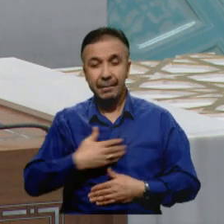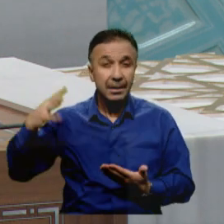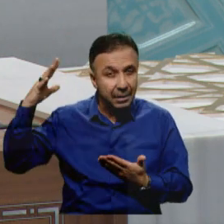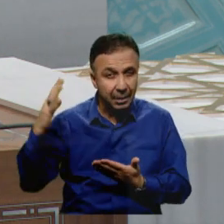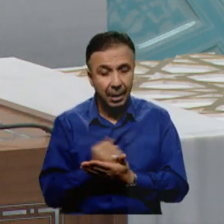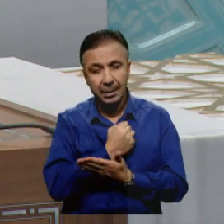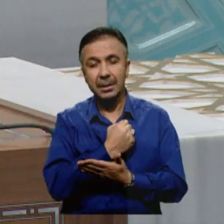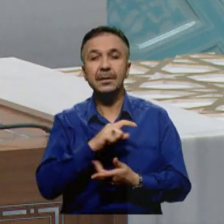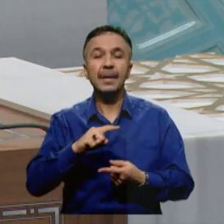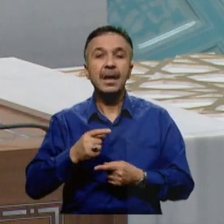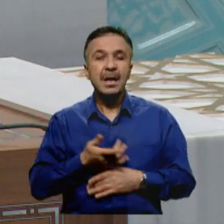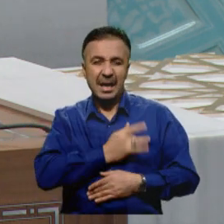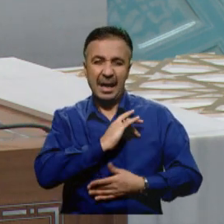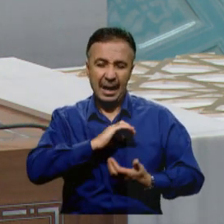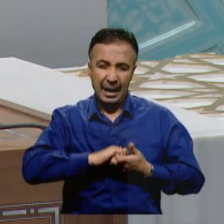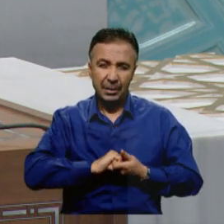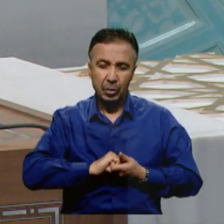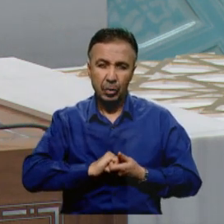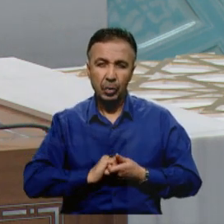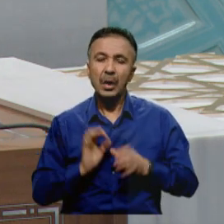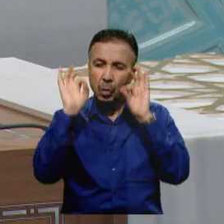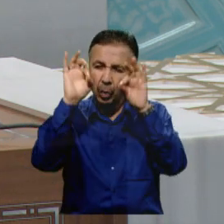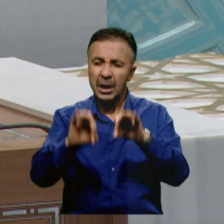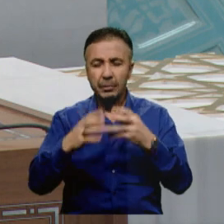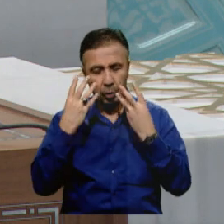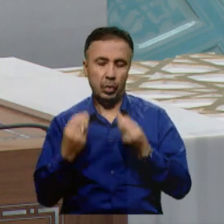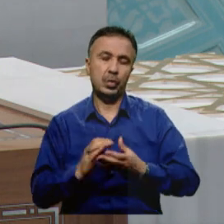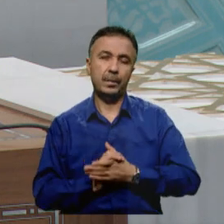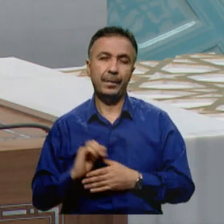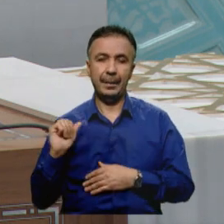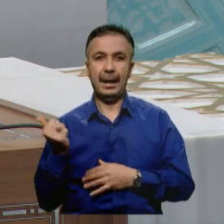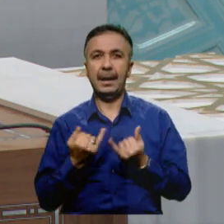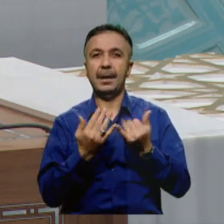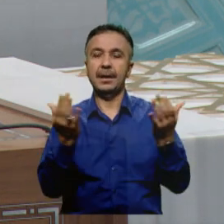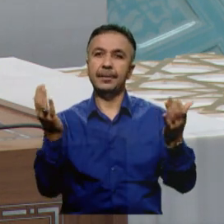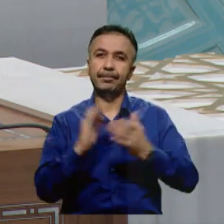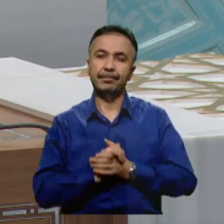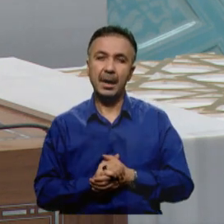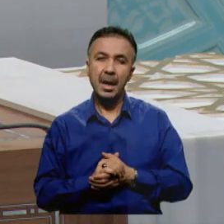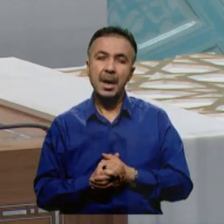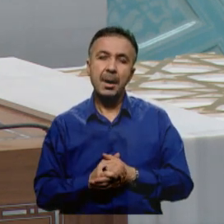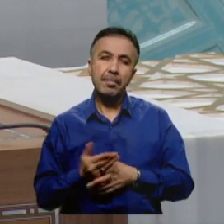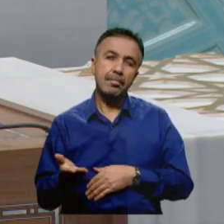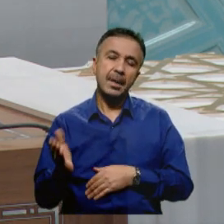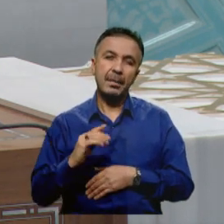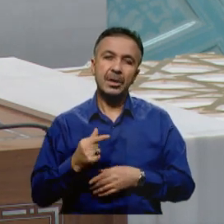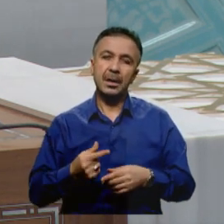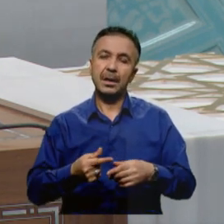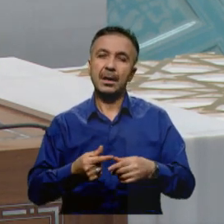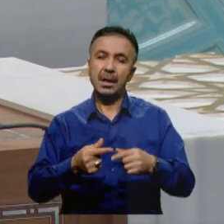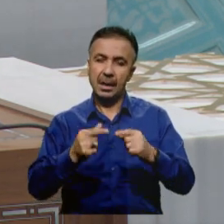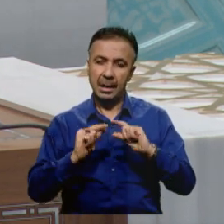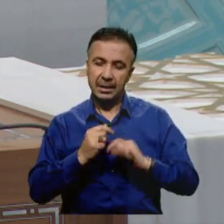kazanırız. İhlas şuuruna erişmiş oluruz. Değerli kardeşlerim, bir kutsi hadiste